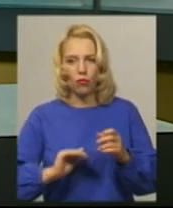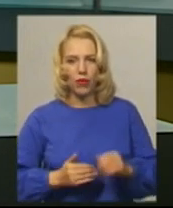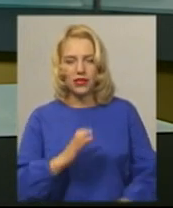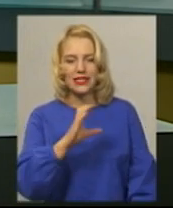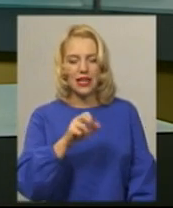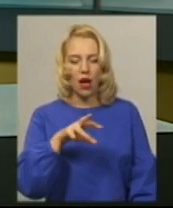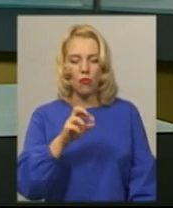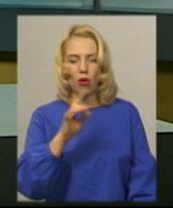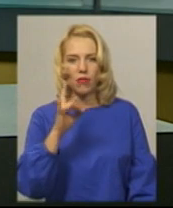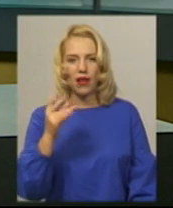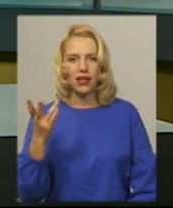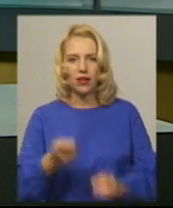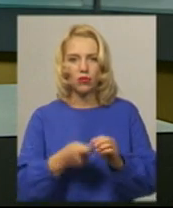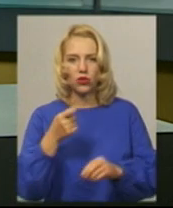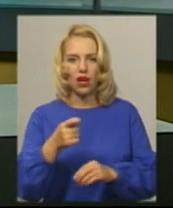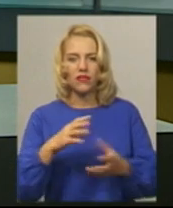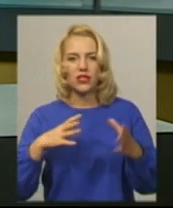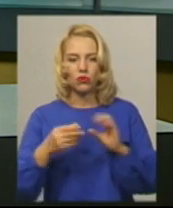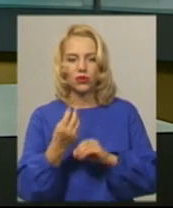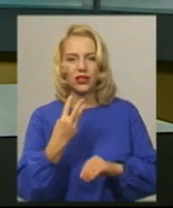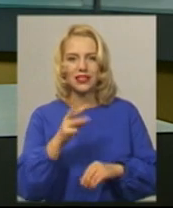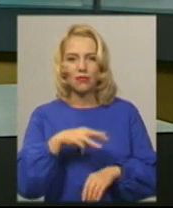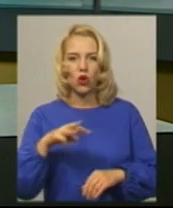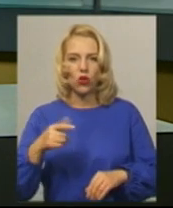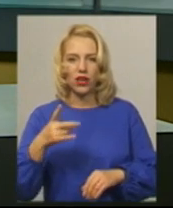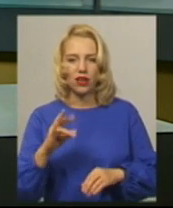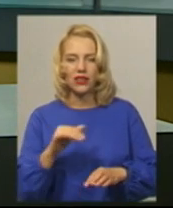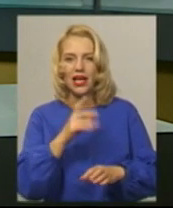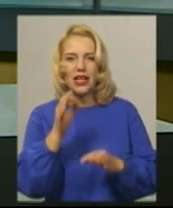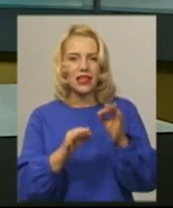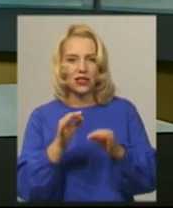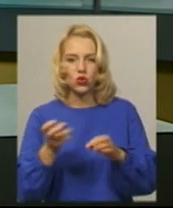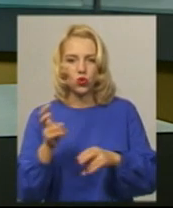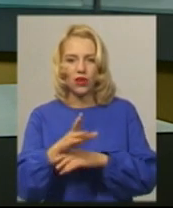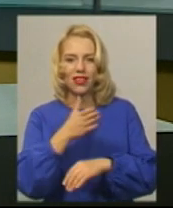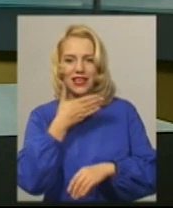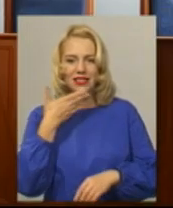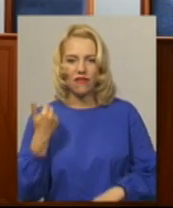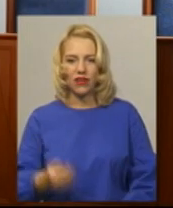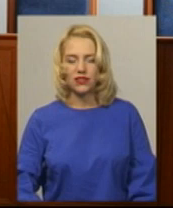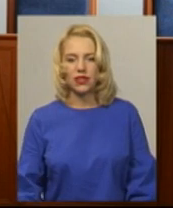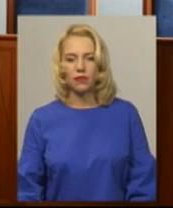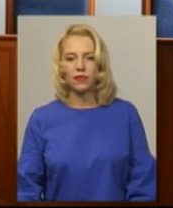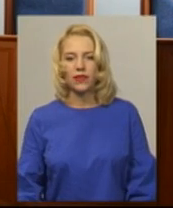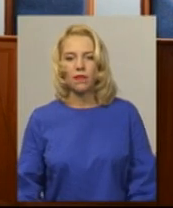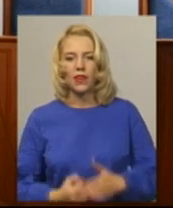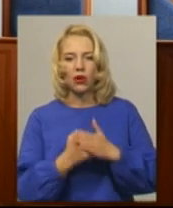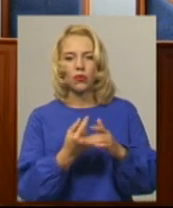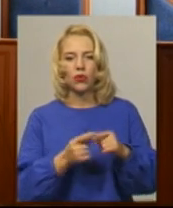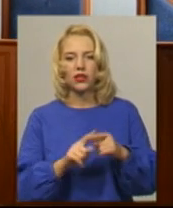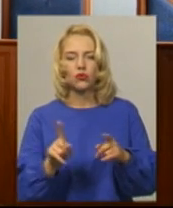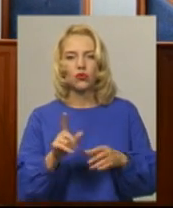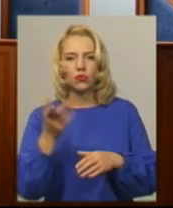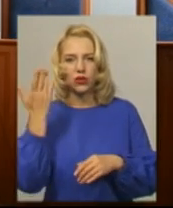суму понад 13 мільйонів гривень, та сьогодні на засідання суду не з'явився. Обґрунтовую тим, що якби вони колись